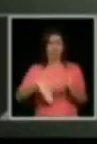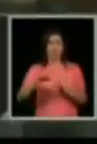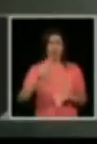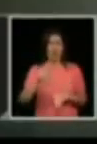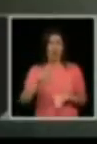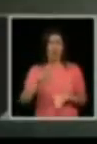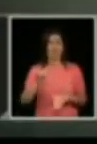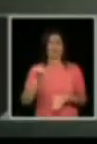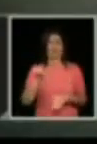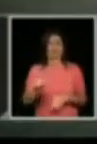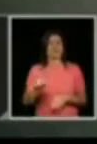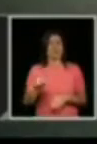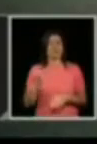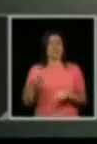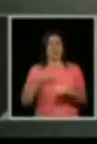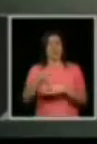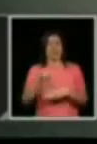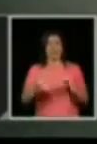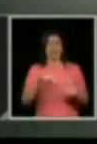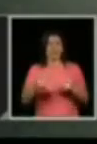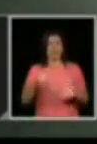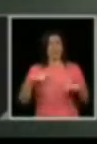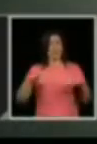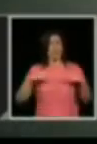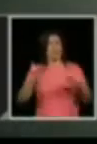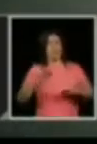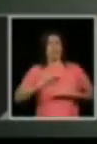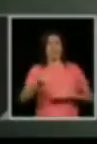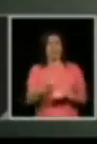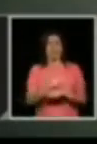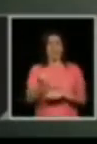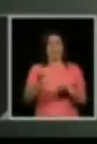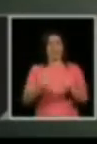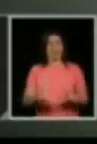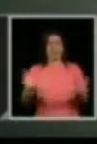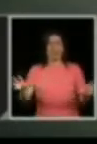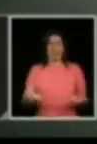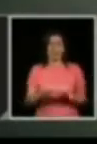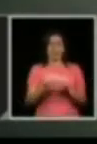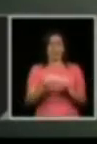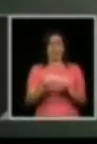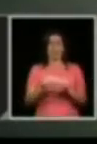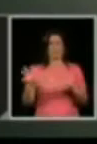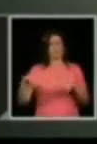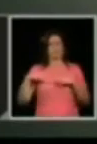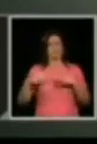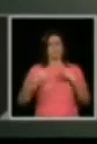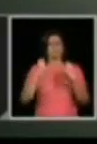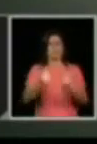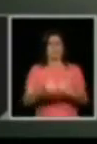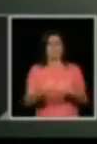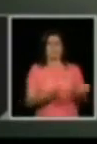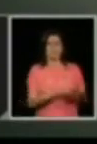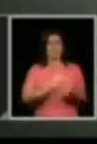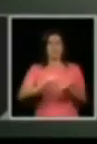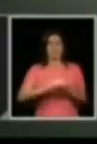הרווחה בראשותו של השר כהן, השר הטרי יחסית, עושה מהרגע שבו הם רואים ושומעים את העדויות